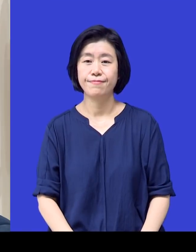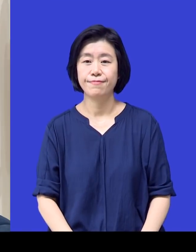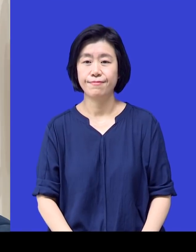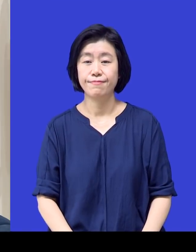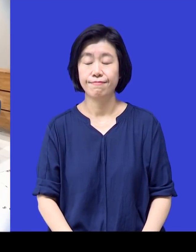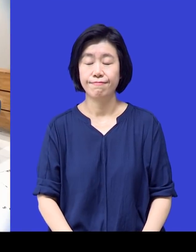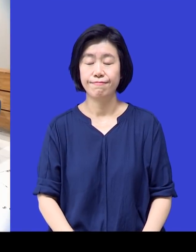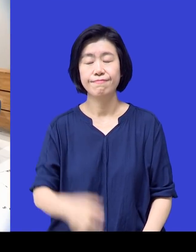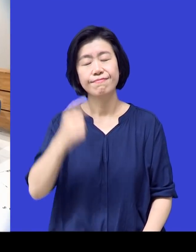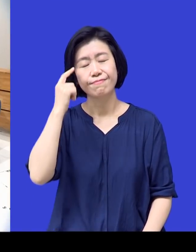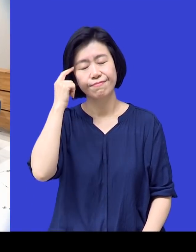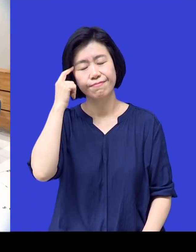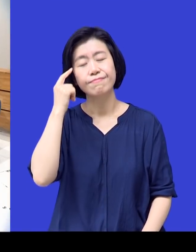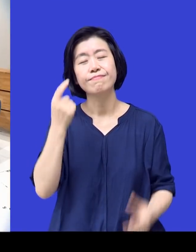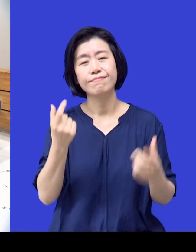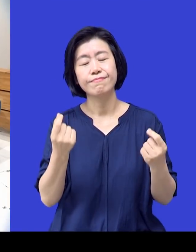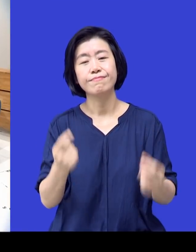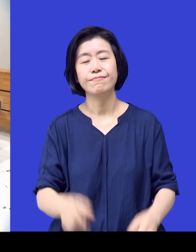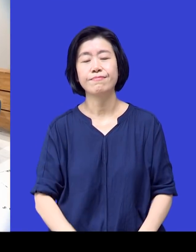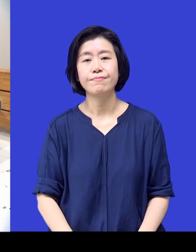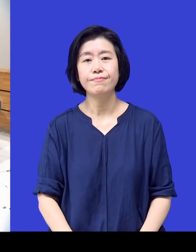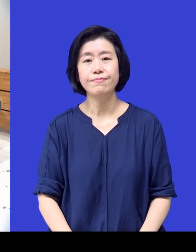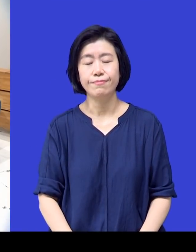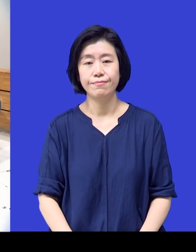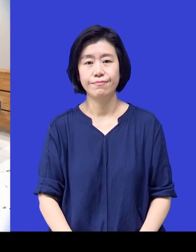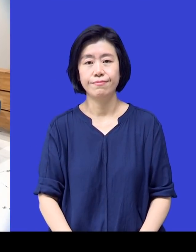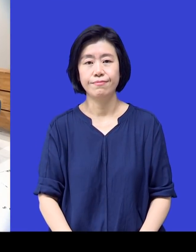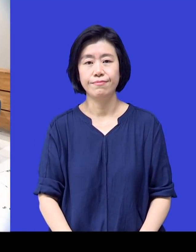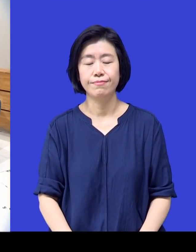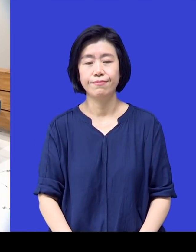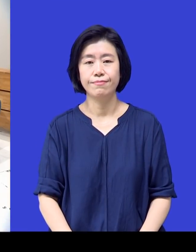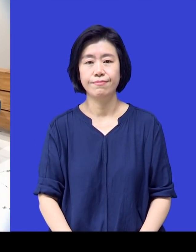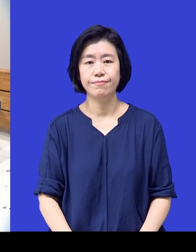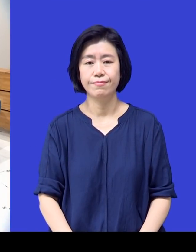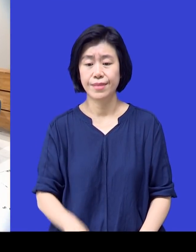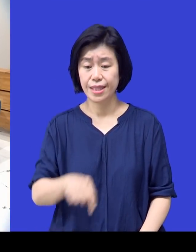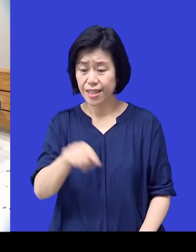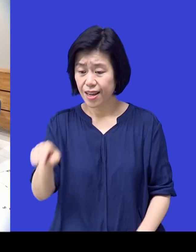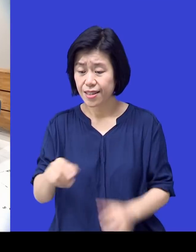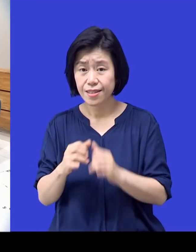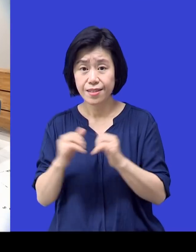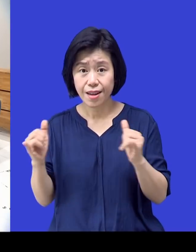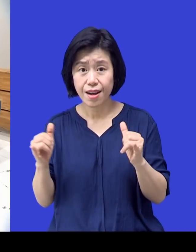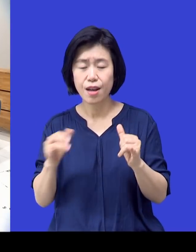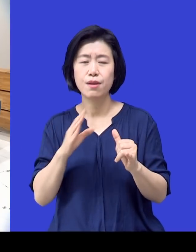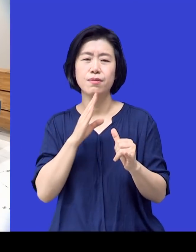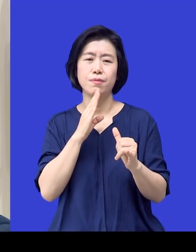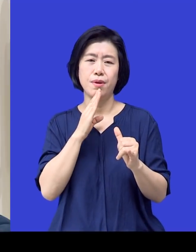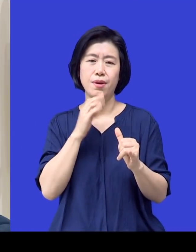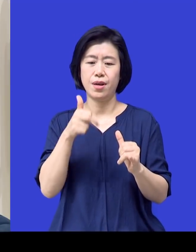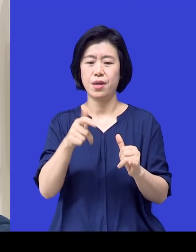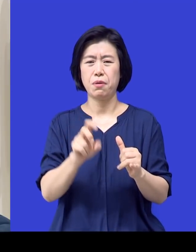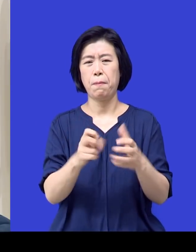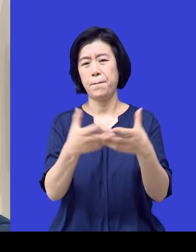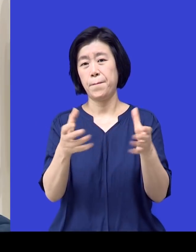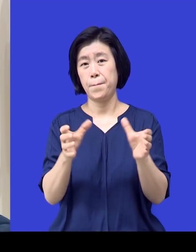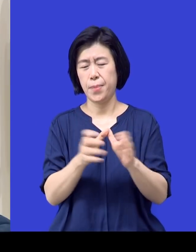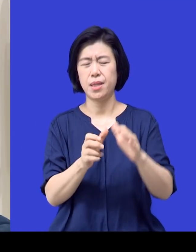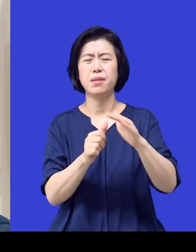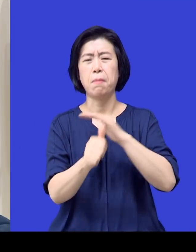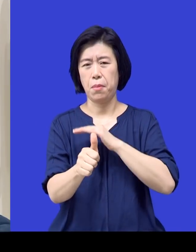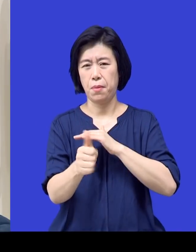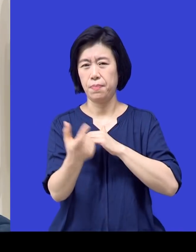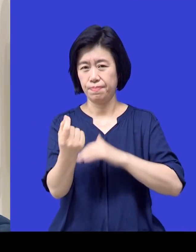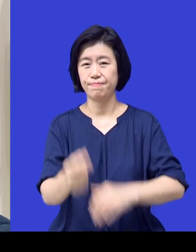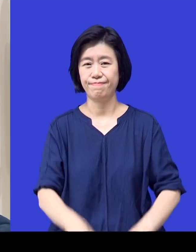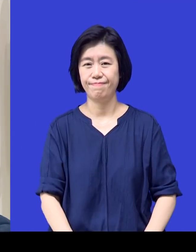거라고 저는 생각해요. 네, 그렇네요. 그리고 컴패션을 대표하는 분들이죠. 그럼요. 김정옥 목사님 요즘 건강은 어떠세요? 예, 바로 얼마